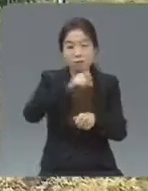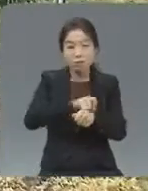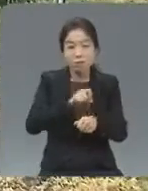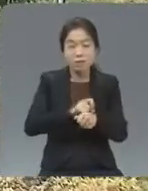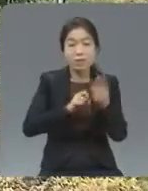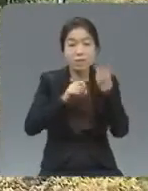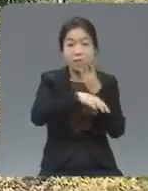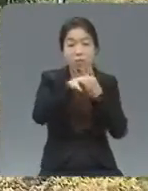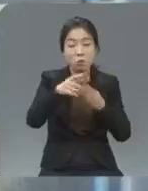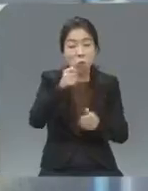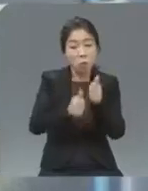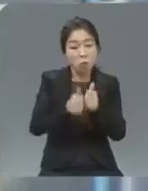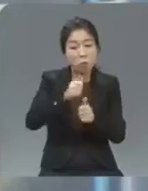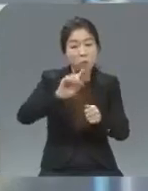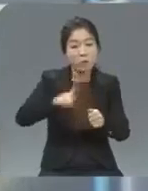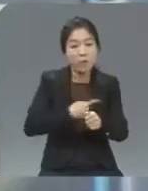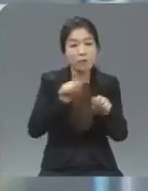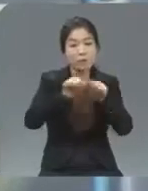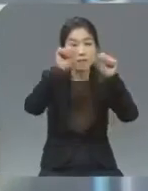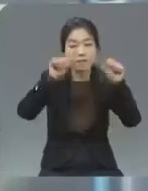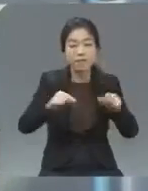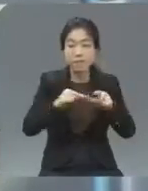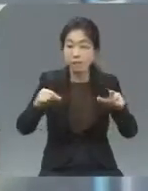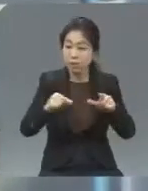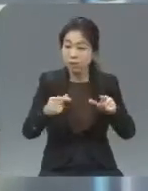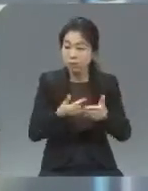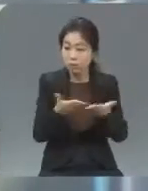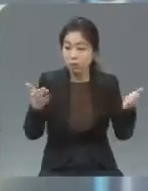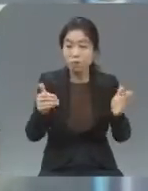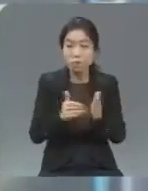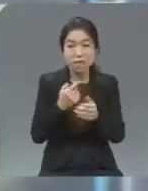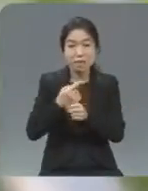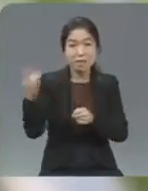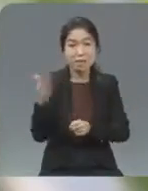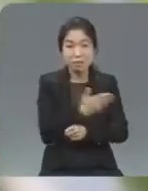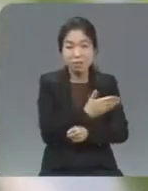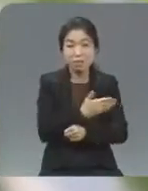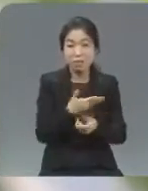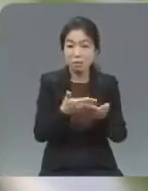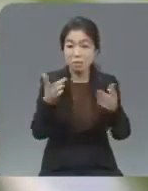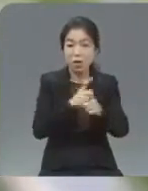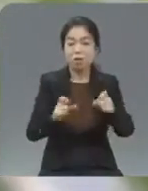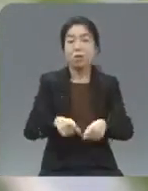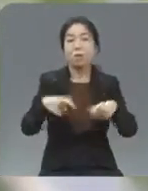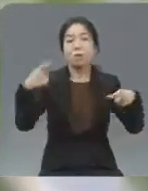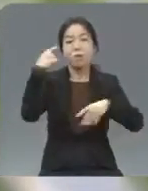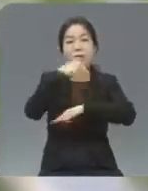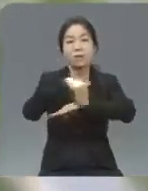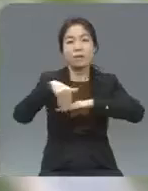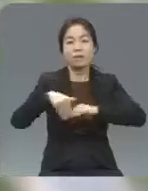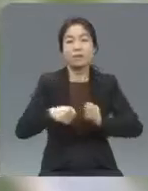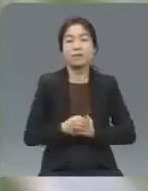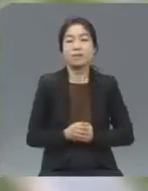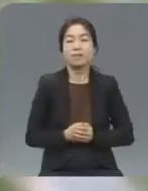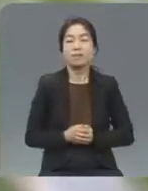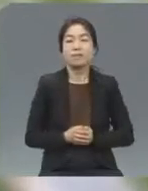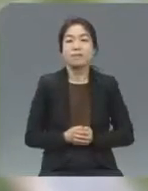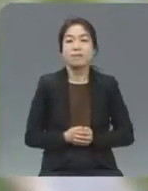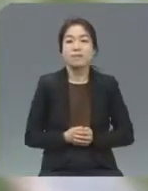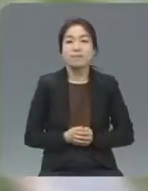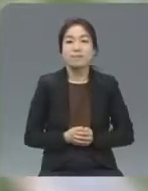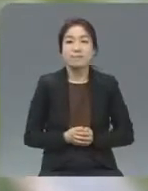시범 사업으로 자동화 시스템을 일부 보급한 데 이어 내년부터 보급을 점차 확대할 예정입니다. KBS